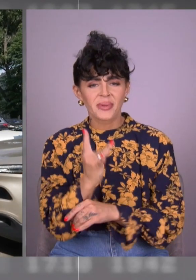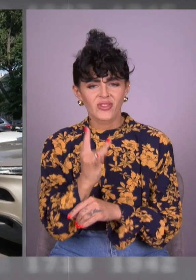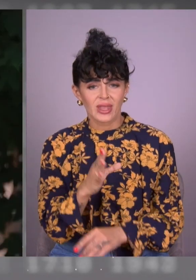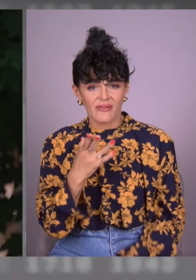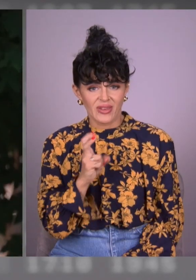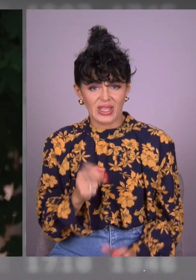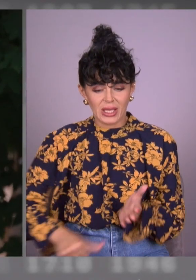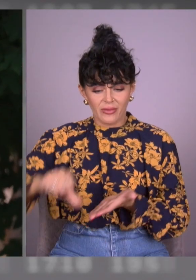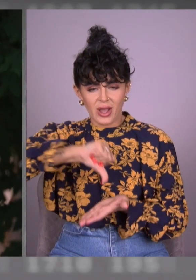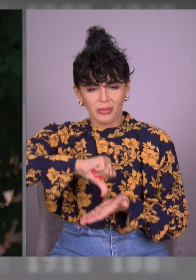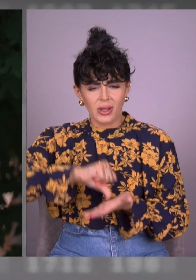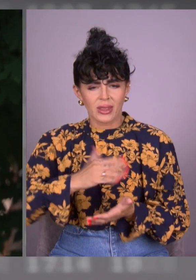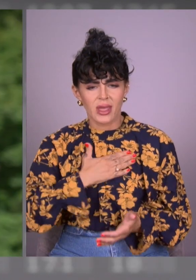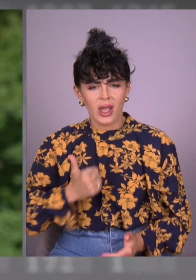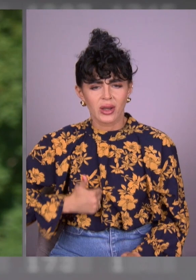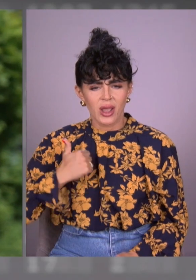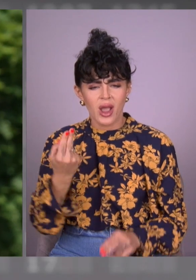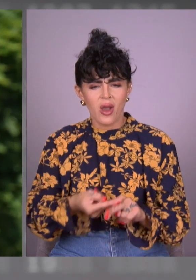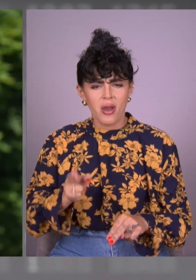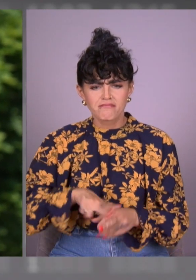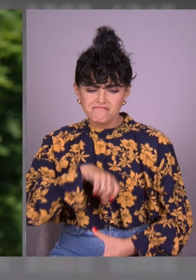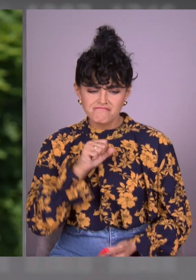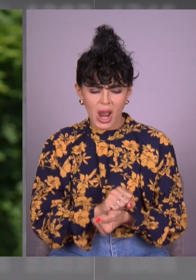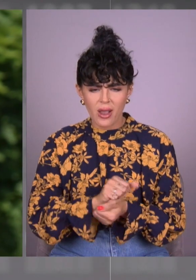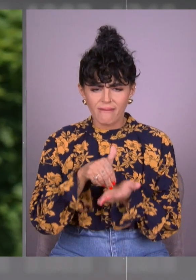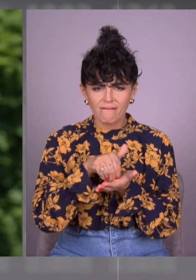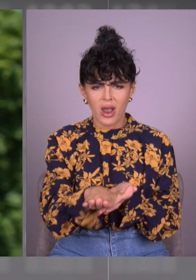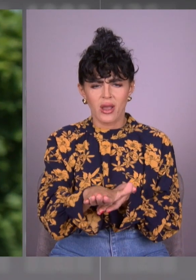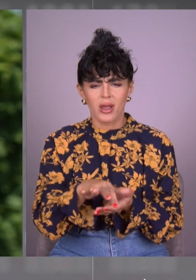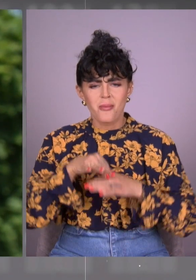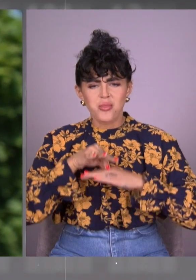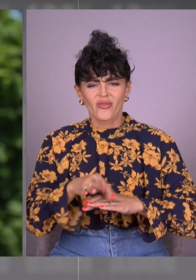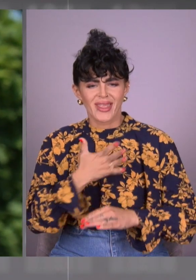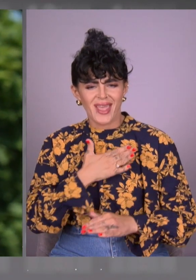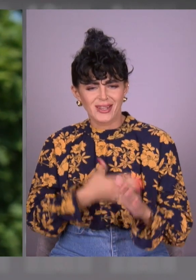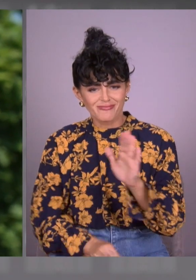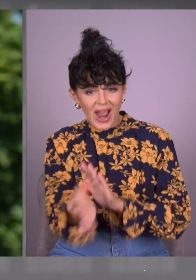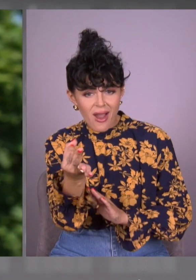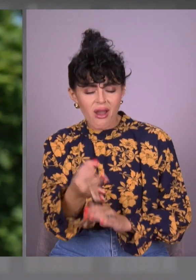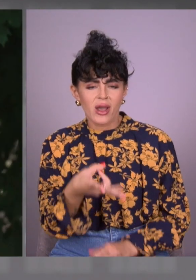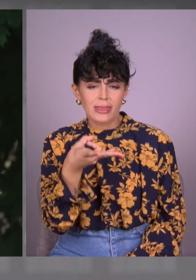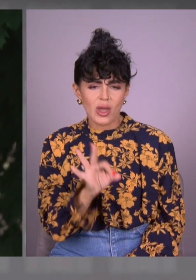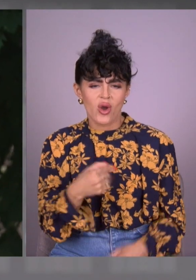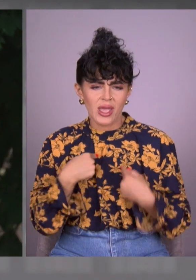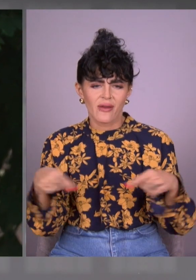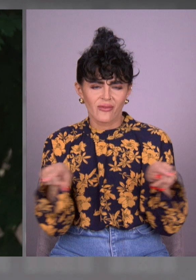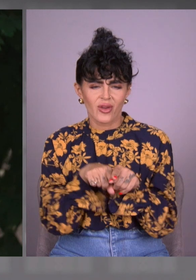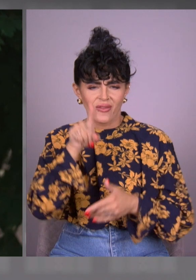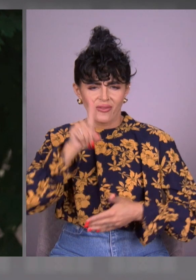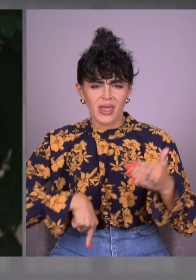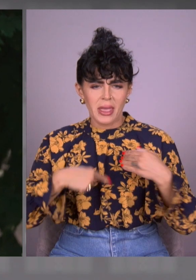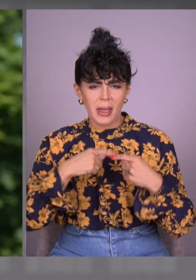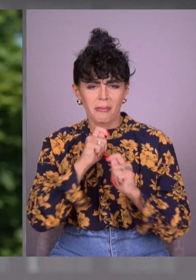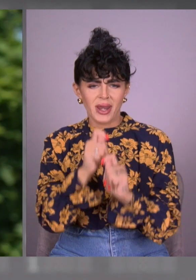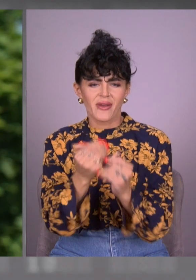наші 30 програм, який відмовився повестися на нашу авантюру. Але я все одно дуже вірю, що ми вам подарували